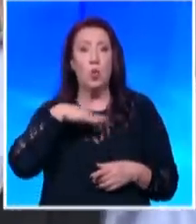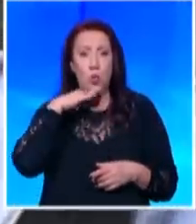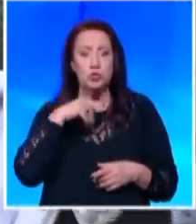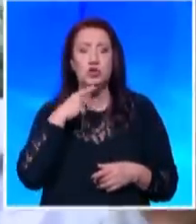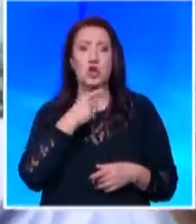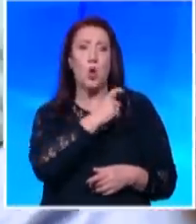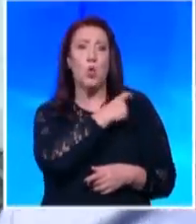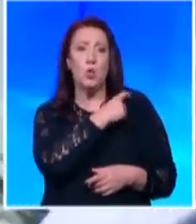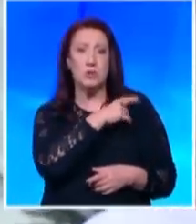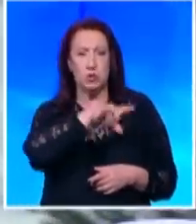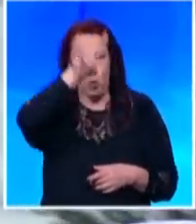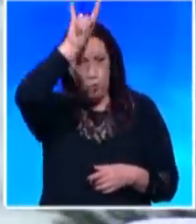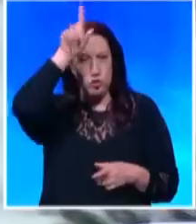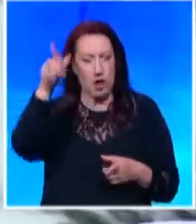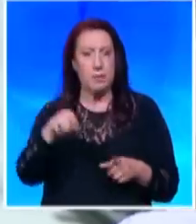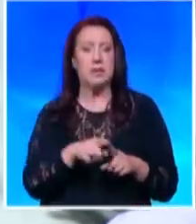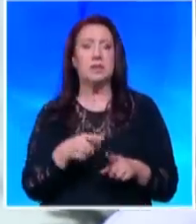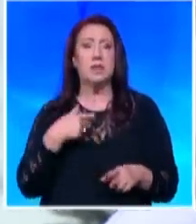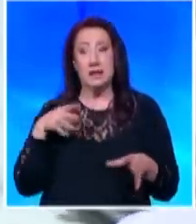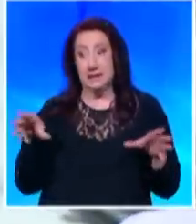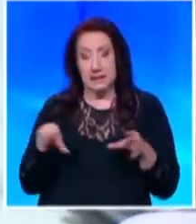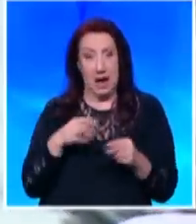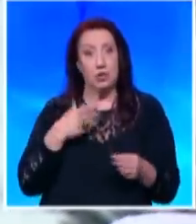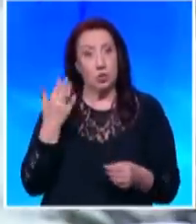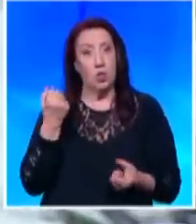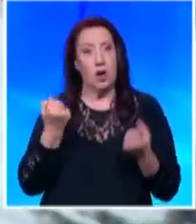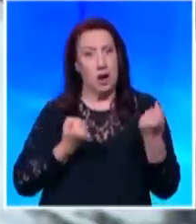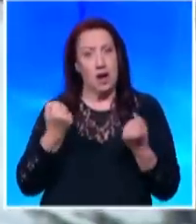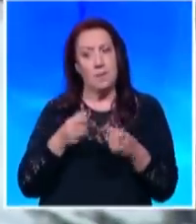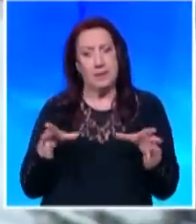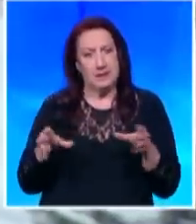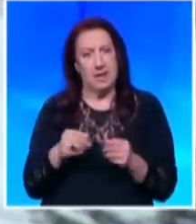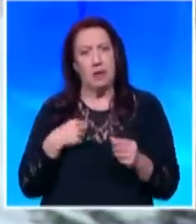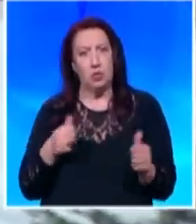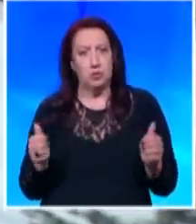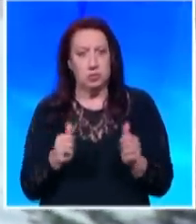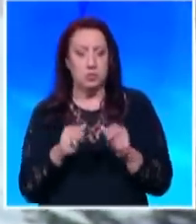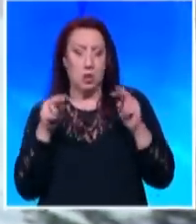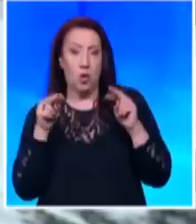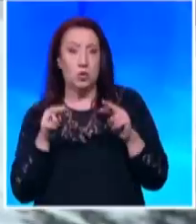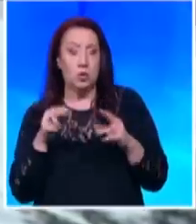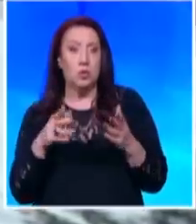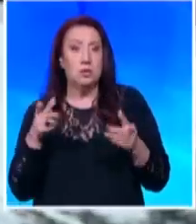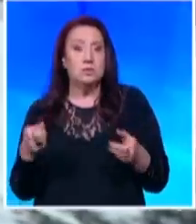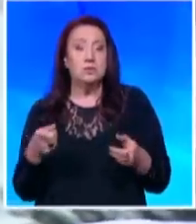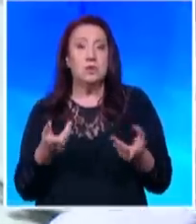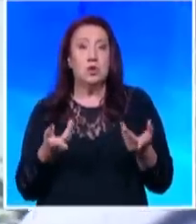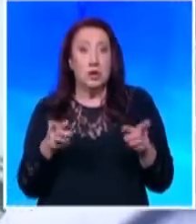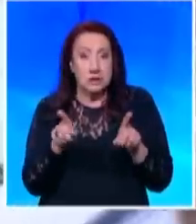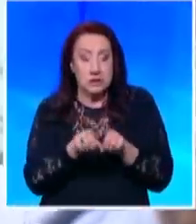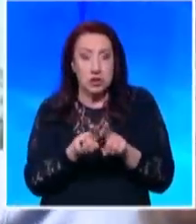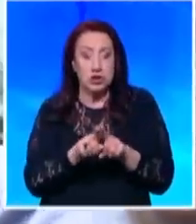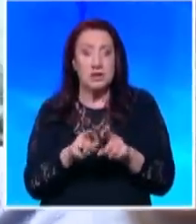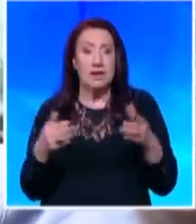него. Даже карахме известно време. Просто той се прибра същата